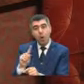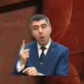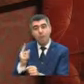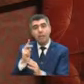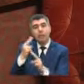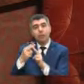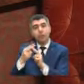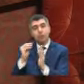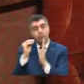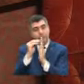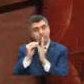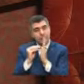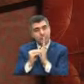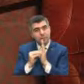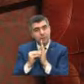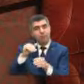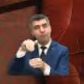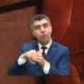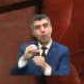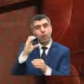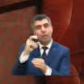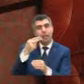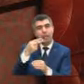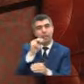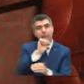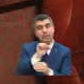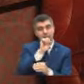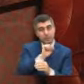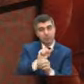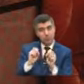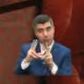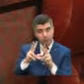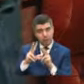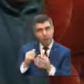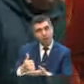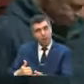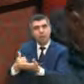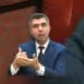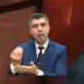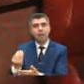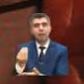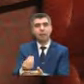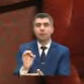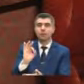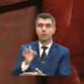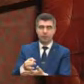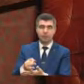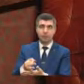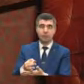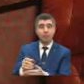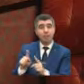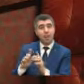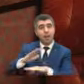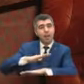مفكوك. أما بالنسبة لفتح الوكالات ديال صندوق الوطني للضمان الاجتماعي، السيد النائب، هذا كيخضع للمعايير، هما كيخضعوه المعايير الناس ديال صندوق الوطني